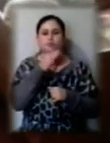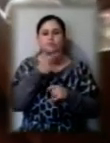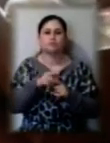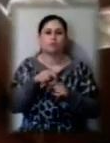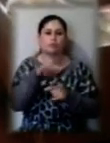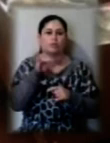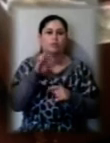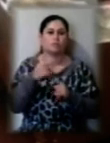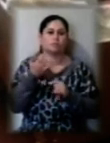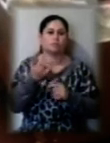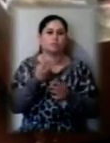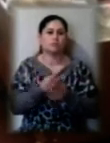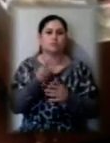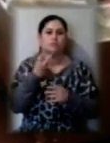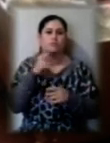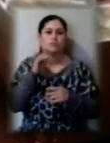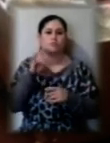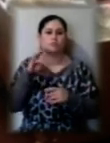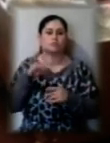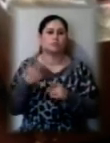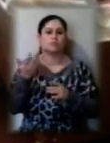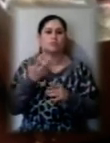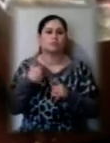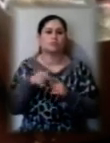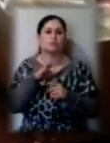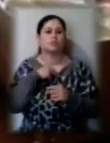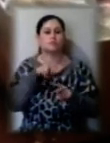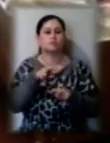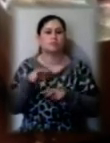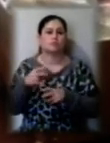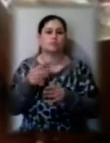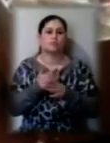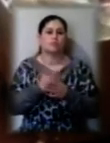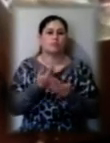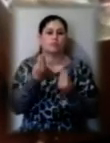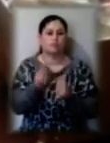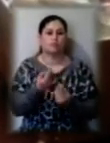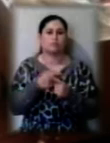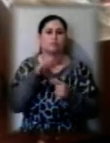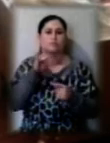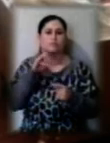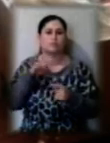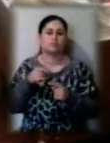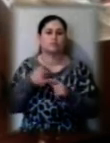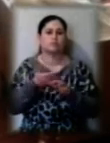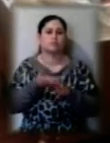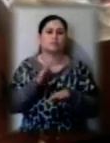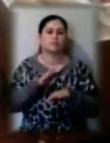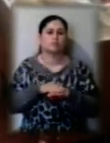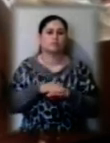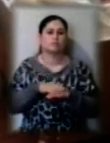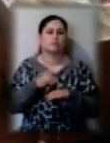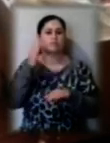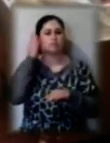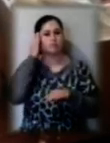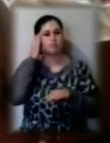знаходяться два пацієнти, яким ми надаємо паліативну допомогу. Це пацієнти з тяжкими черепно-мозковими травмами та